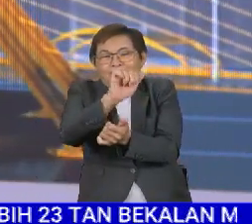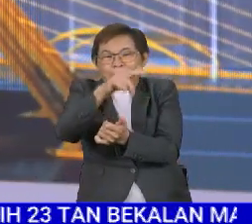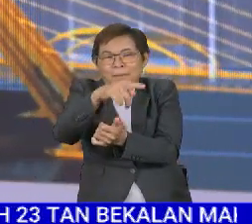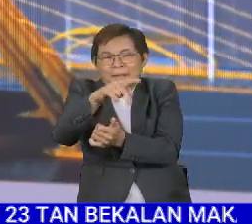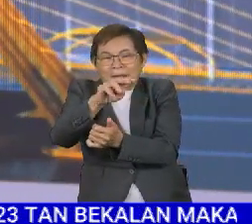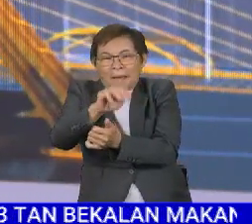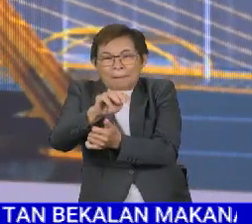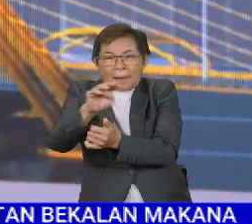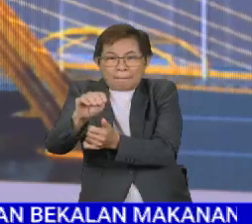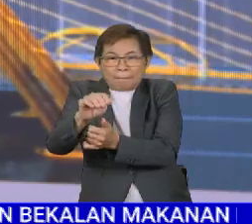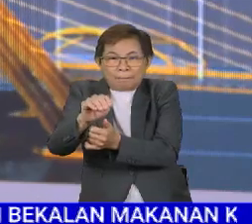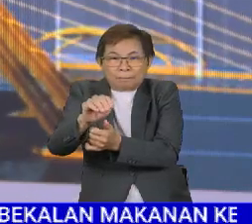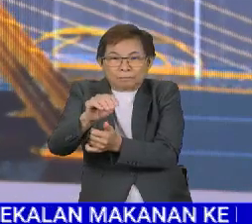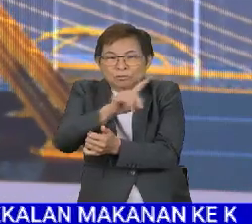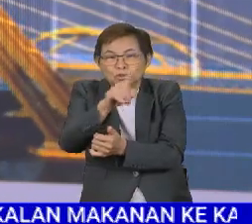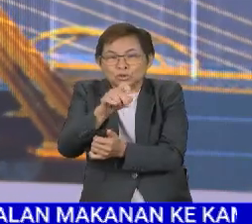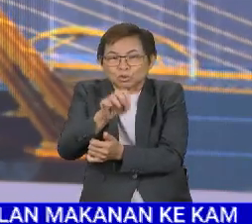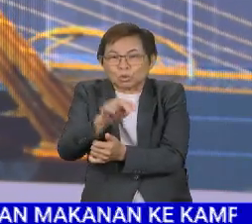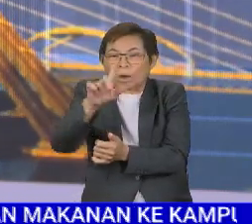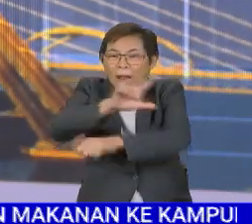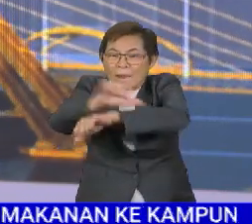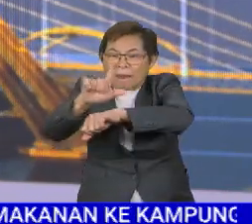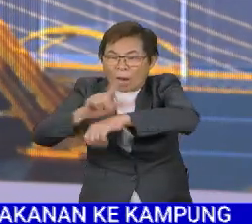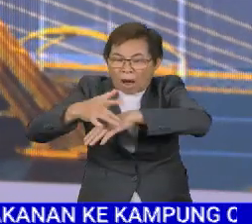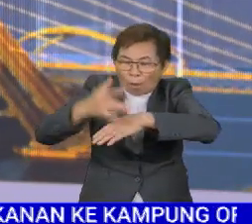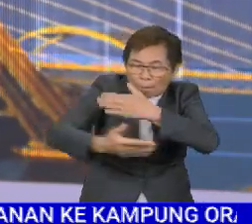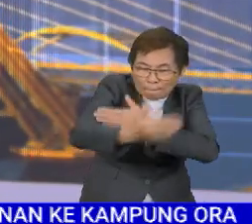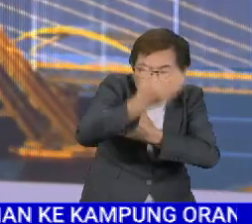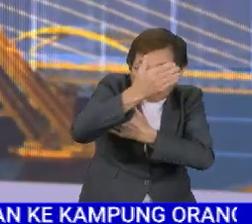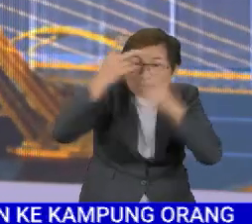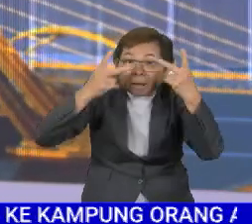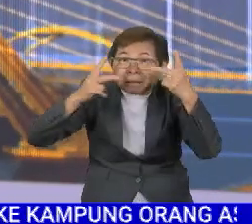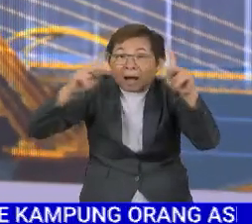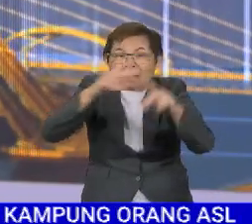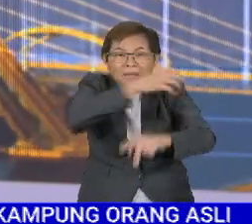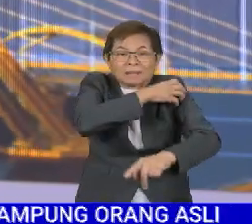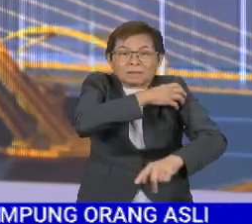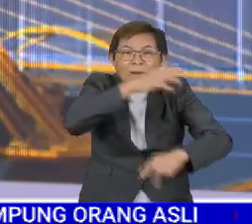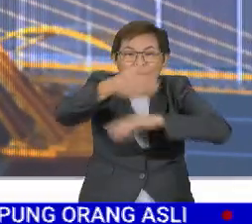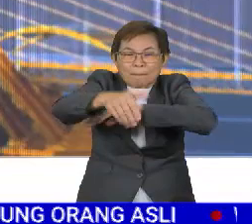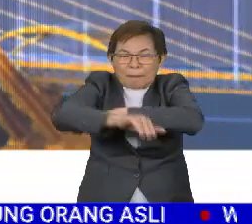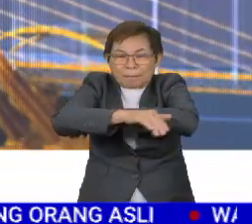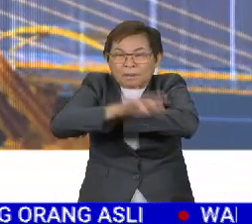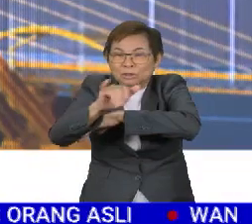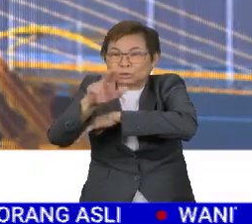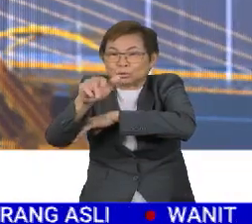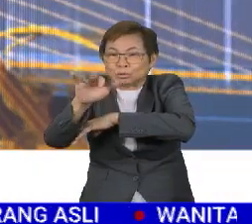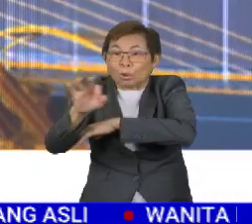maritim Malaysia IP mm zone maritim Labuan awal pagi tadi pengarahnya Kapten maritim